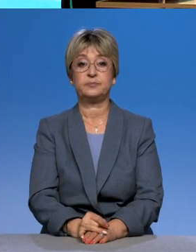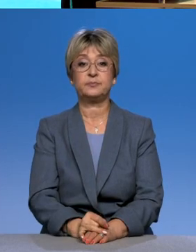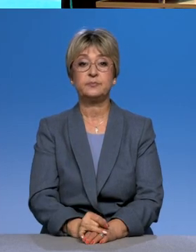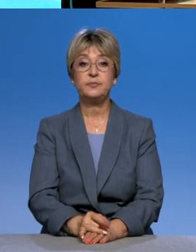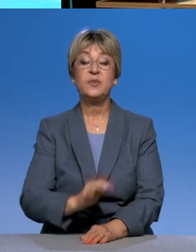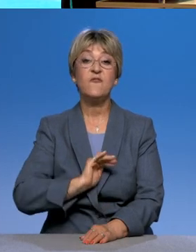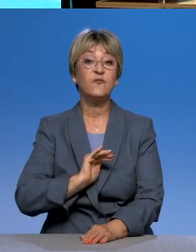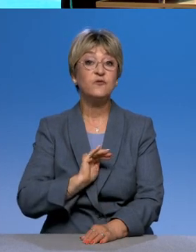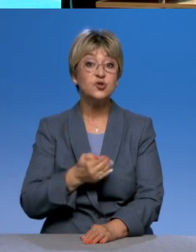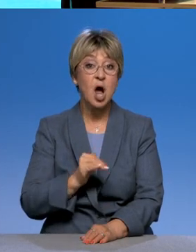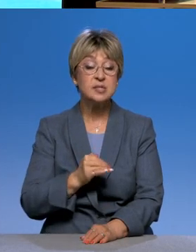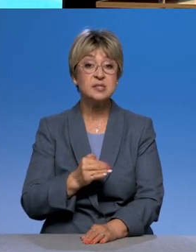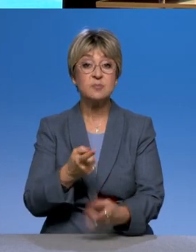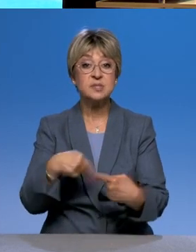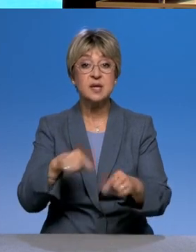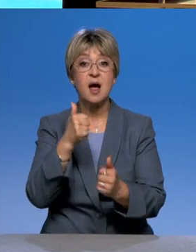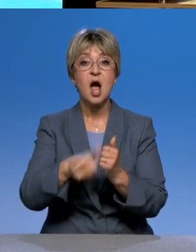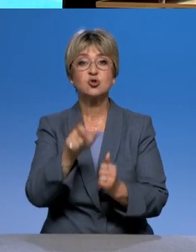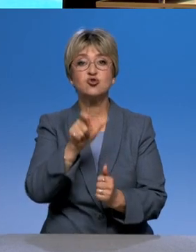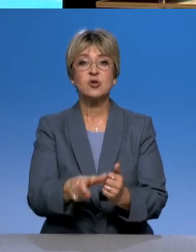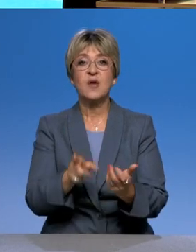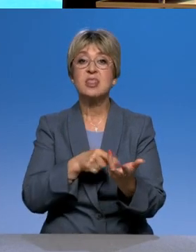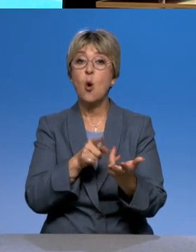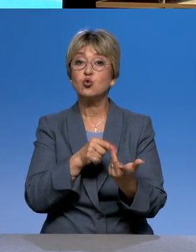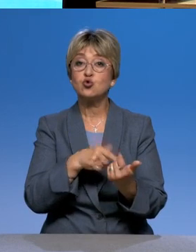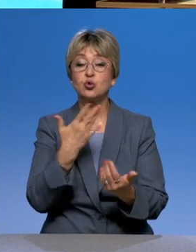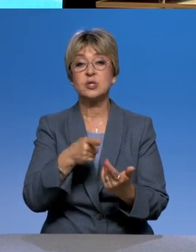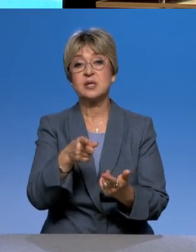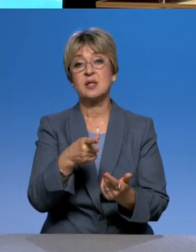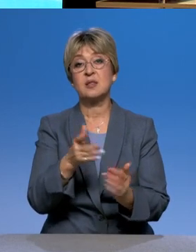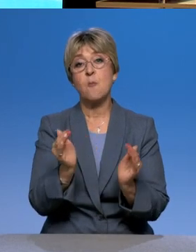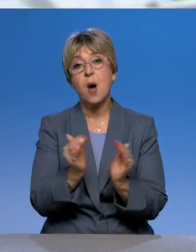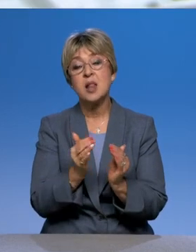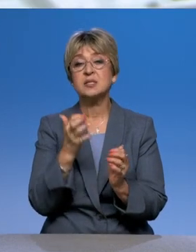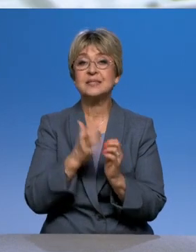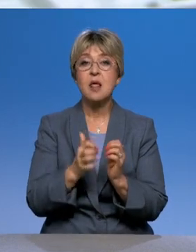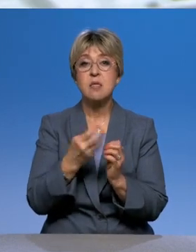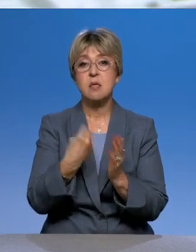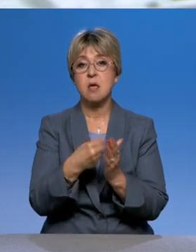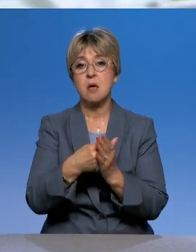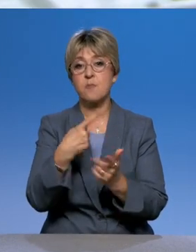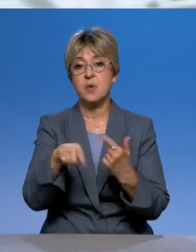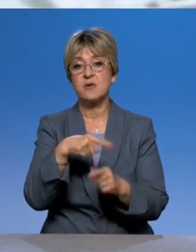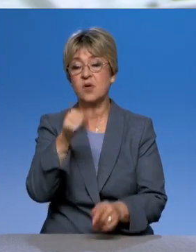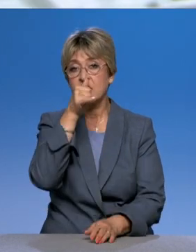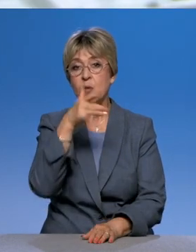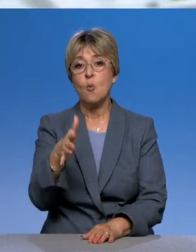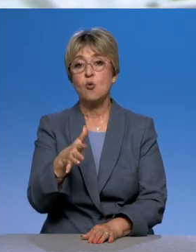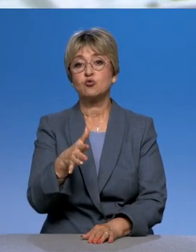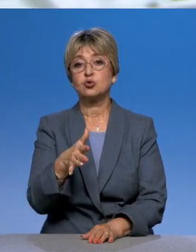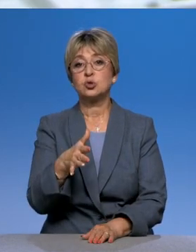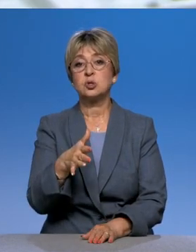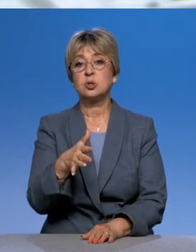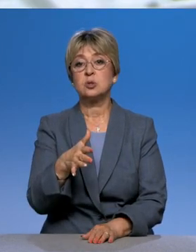в частном секторе каждый человек на учете. Тем более, если это малый и средний бизнес, микробизнес. Да? Вы не можете в отделе держать 6 человек,